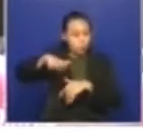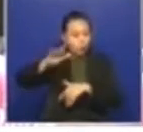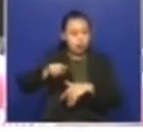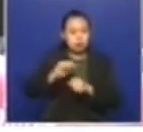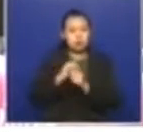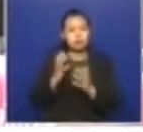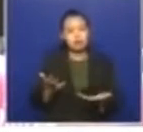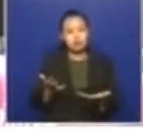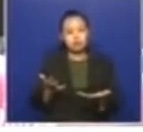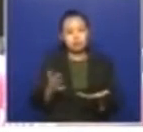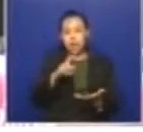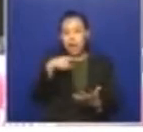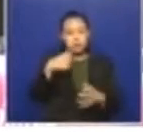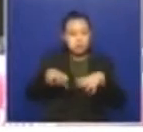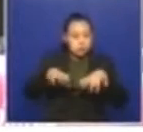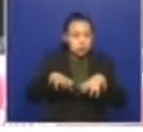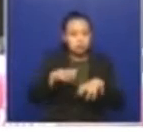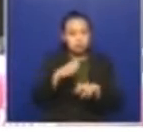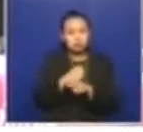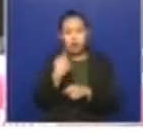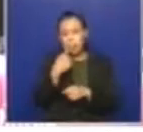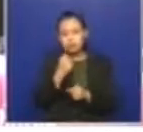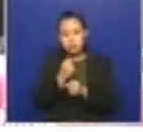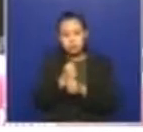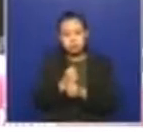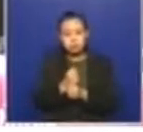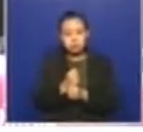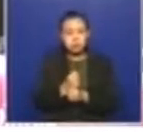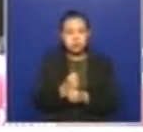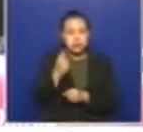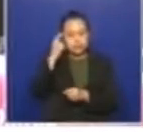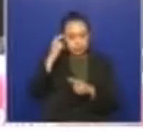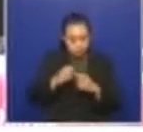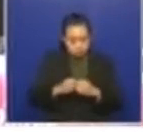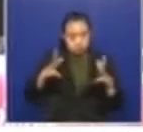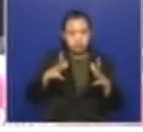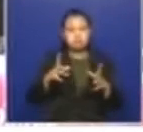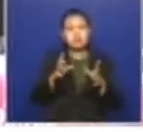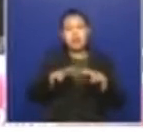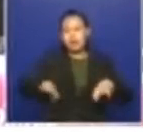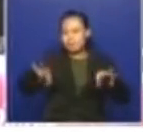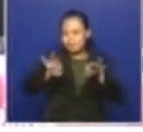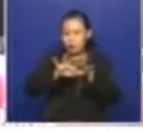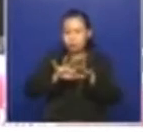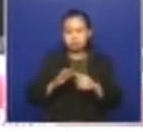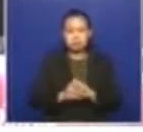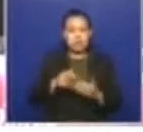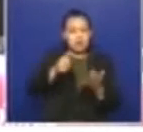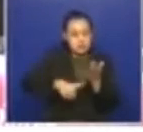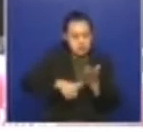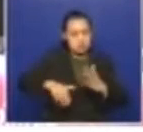งใครจัดการอย่างไรนี่คือระเบิดสำคัญเลยผมบอกเลยว่าหนี้ที่พักหนี้